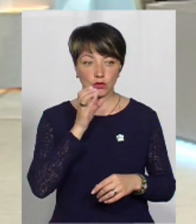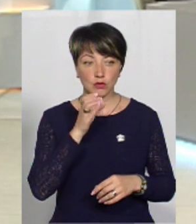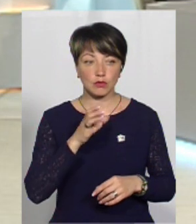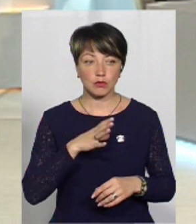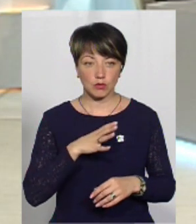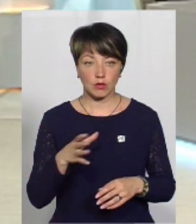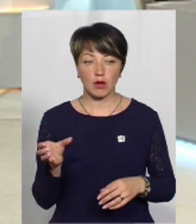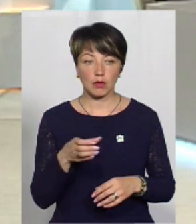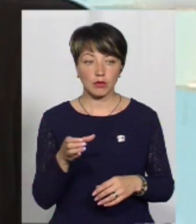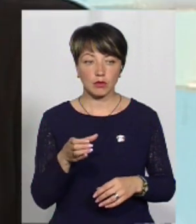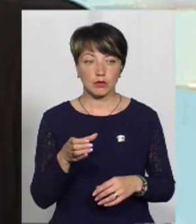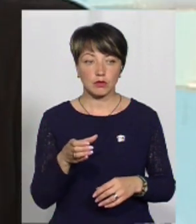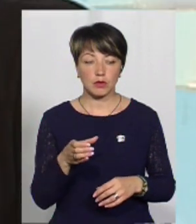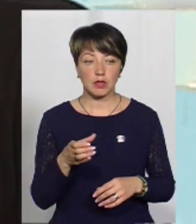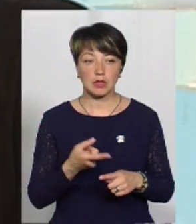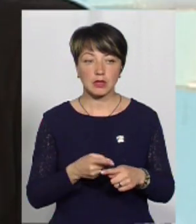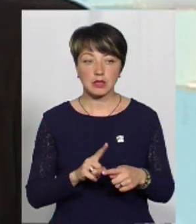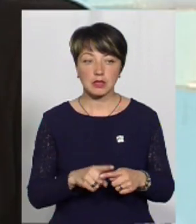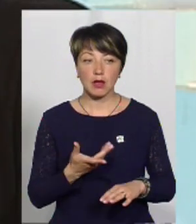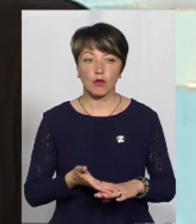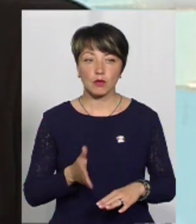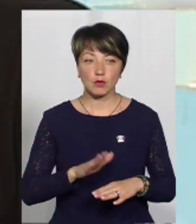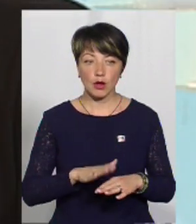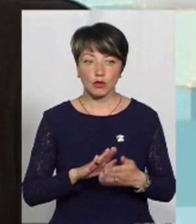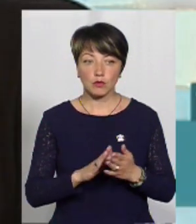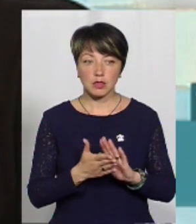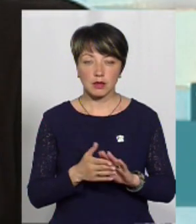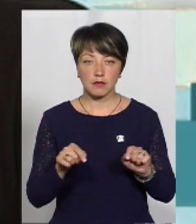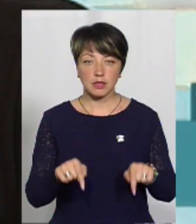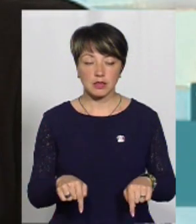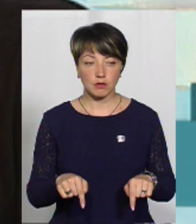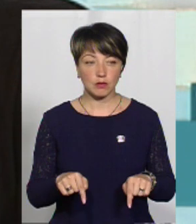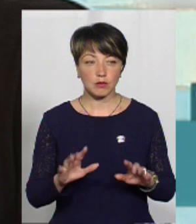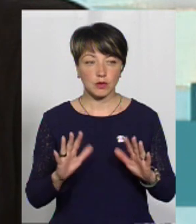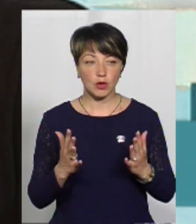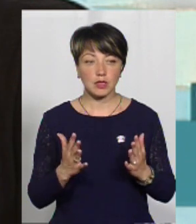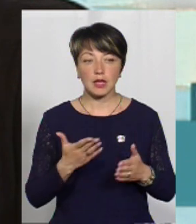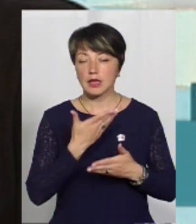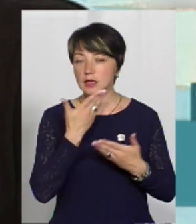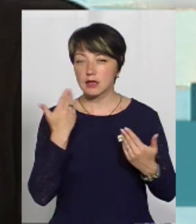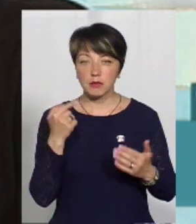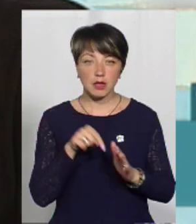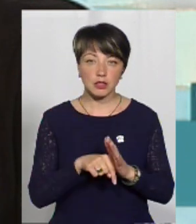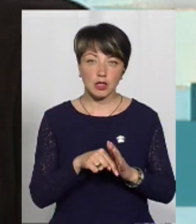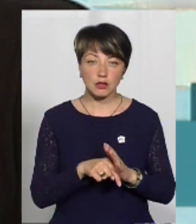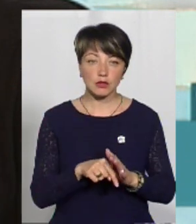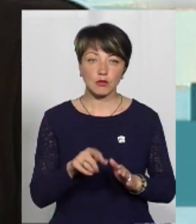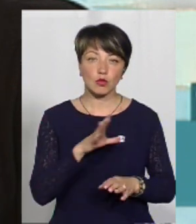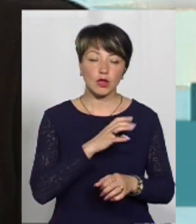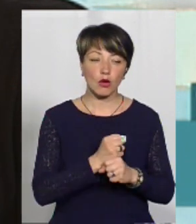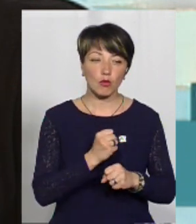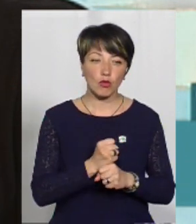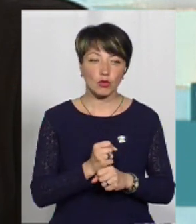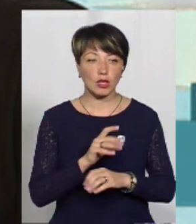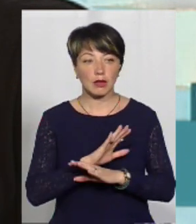його, скоріш за все. І це є отягощаюча обставина цієї ситуації. Тому що немає значення, будучи ти на роботі,